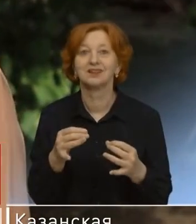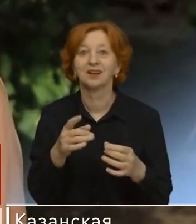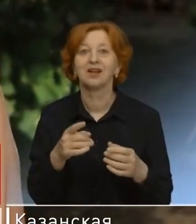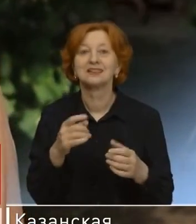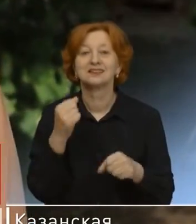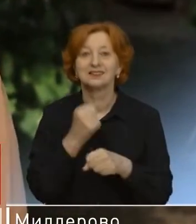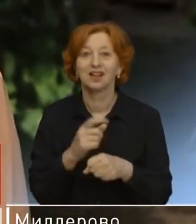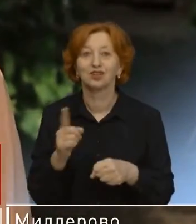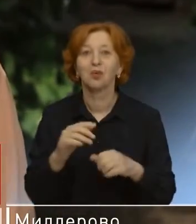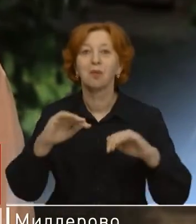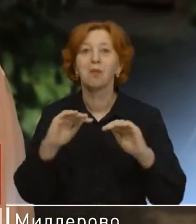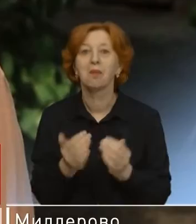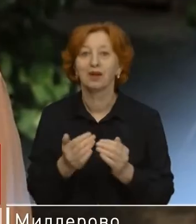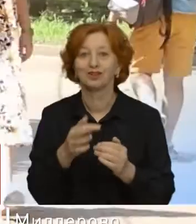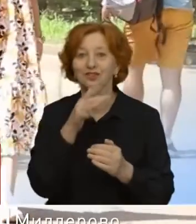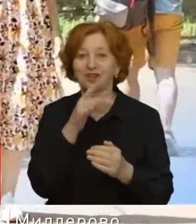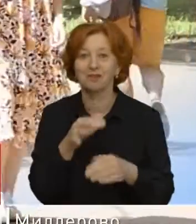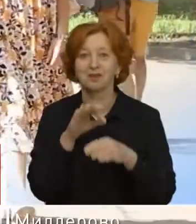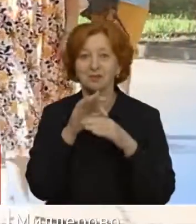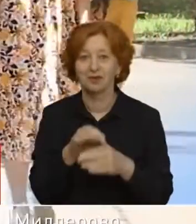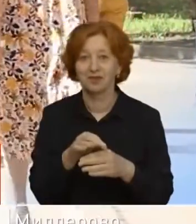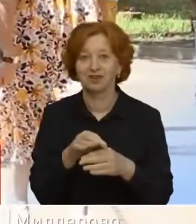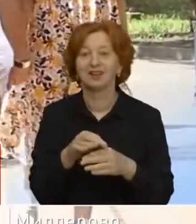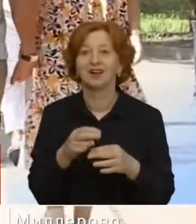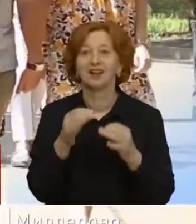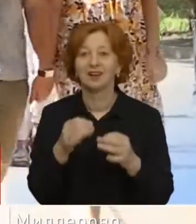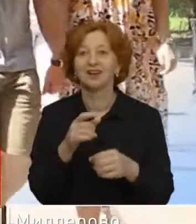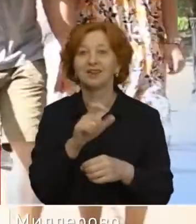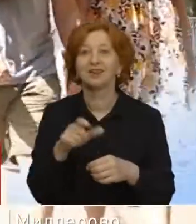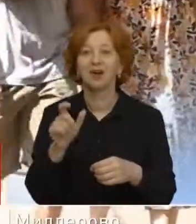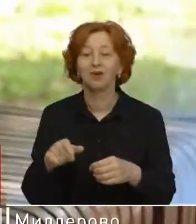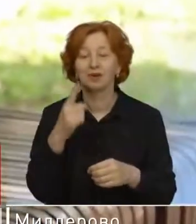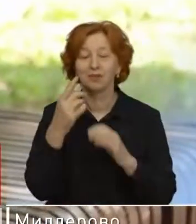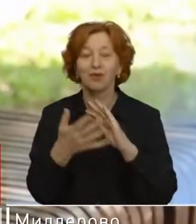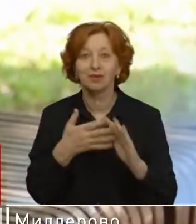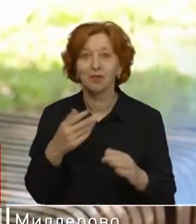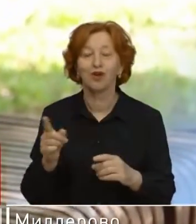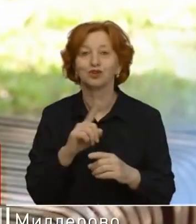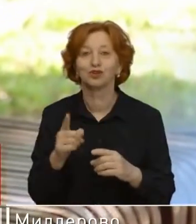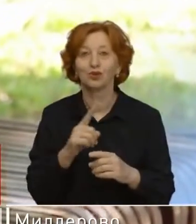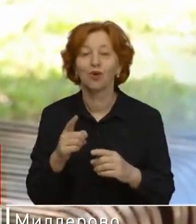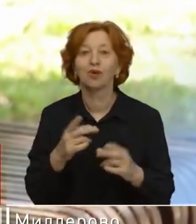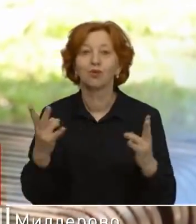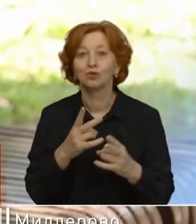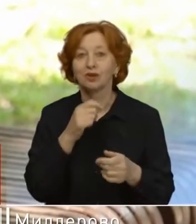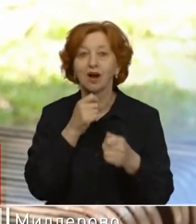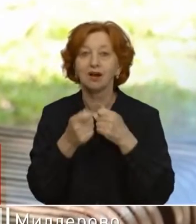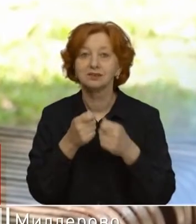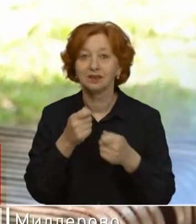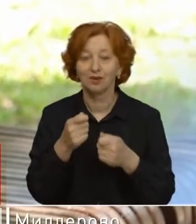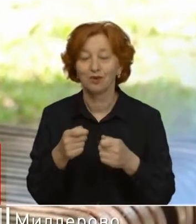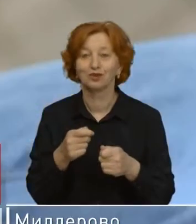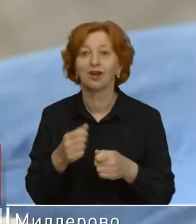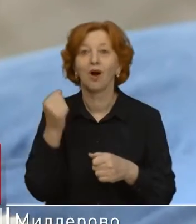сделать так, чтобы они меньше времени проводили в нем. У большинства опрошенных есть понимание, что за полезностью и обратная сторона, которая